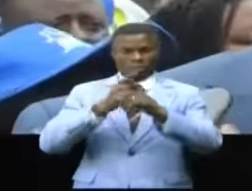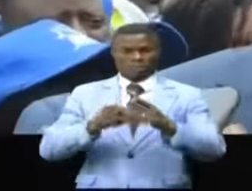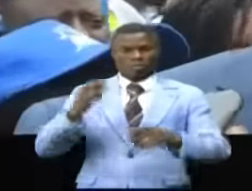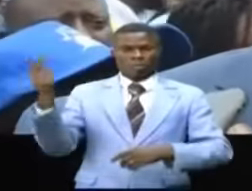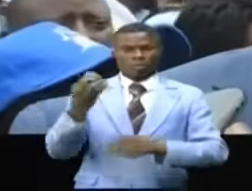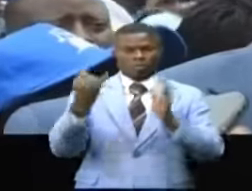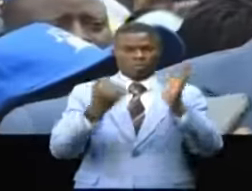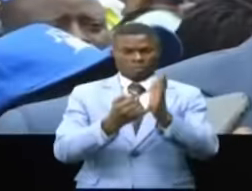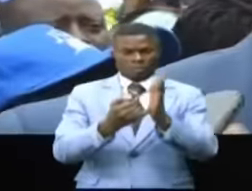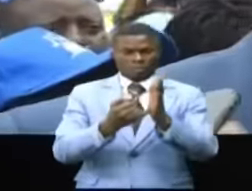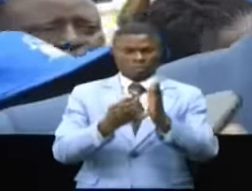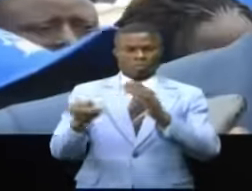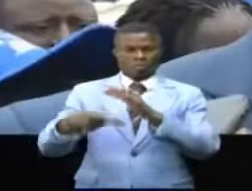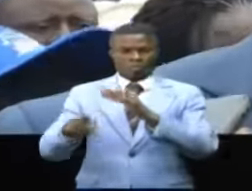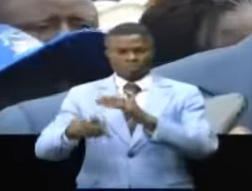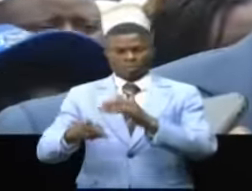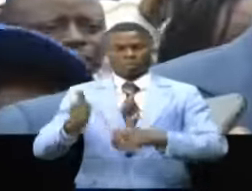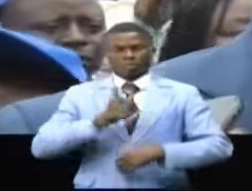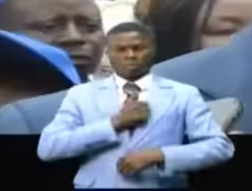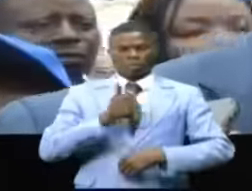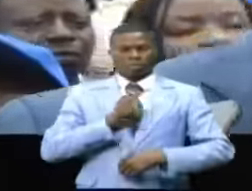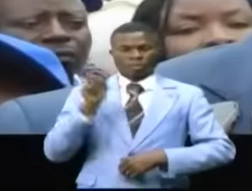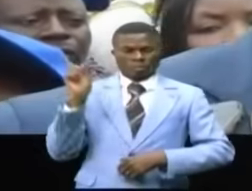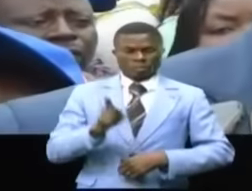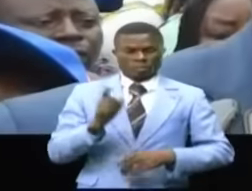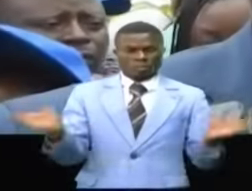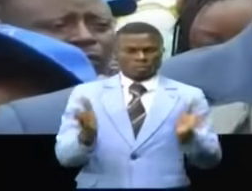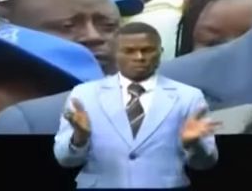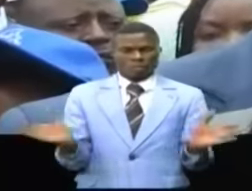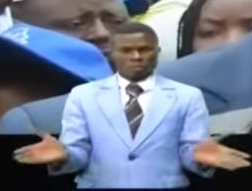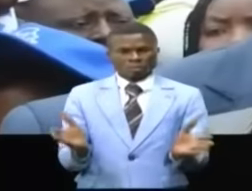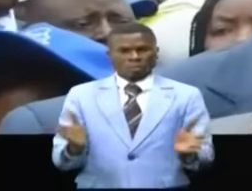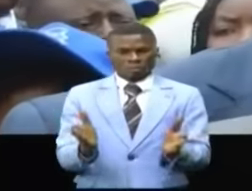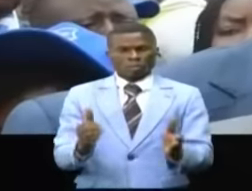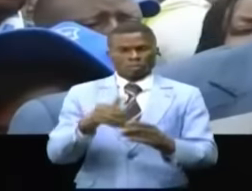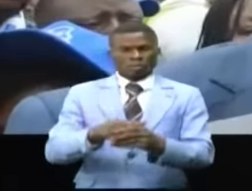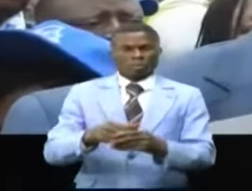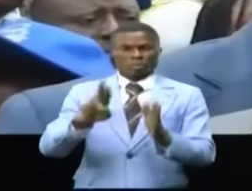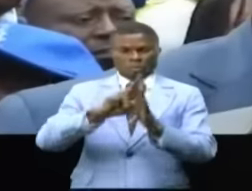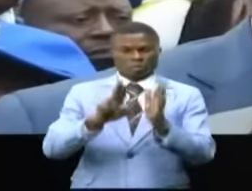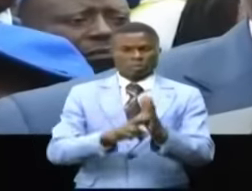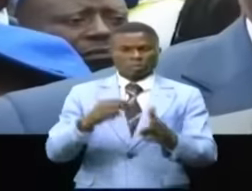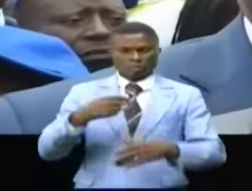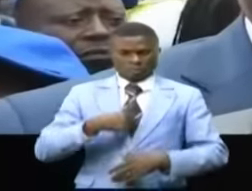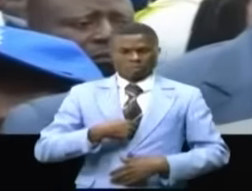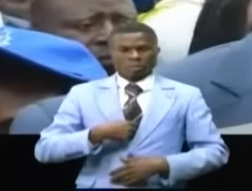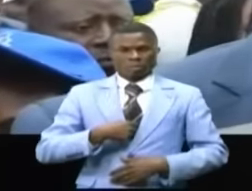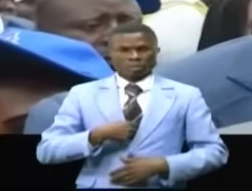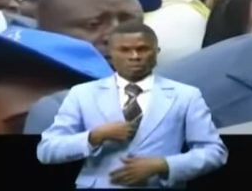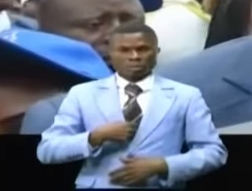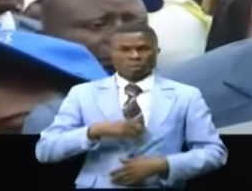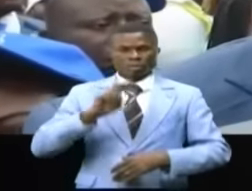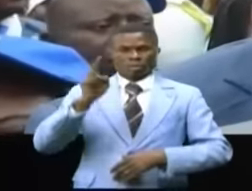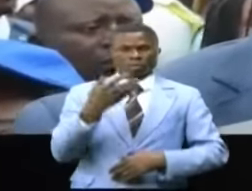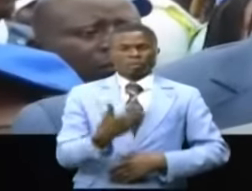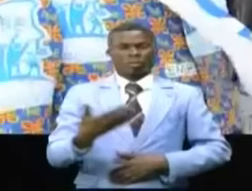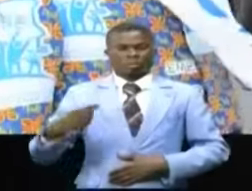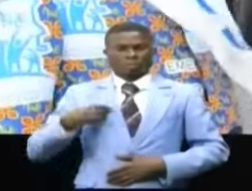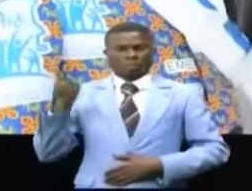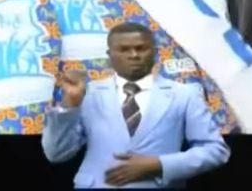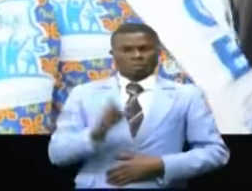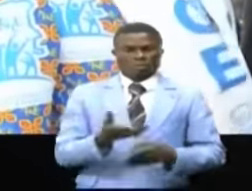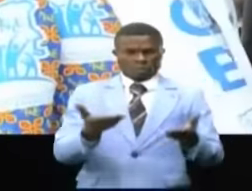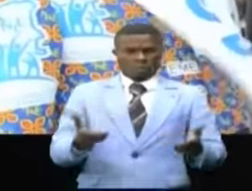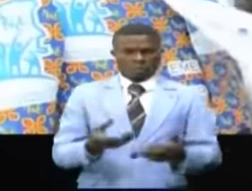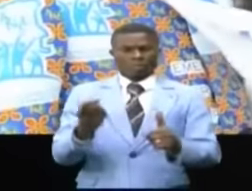et moi-même comme président de Milapro, je dois les encadrer dans mon rôle. La deuxième chose,